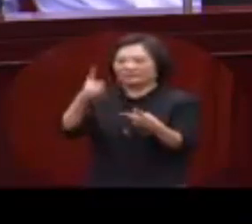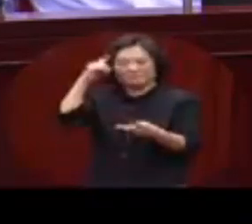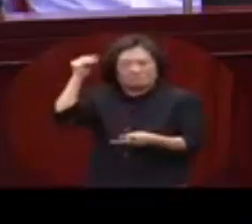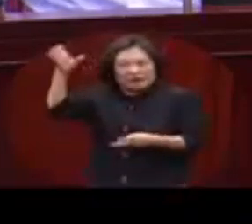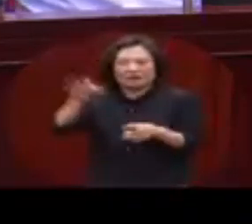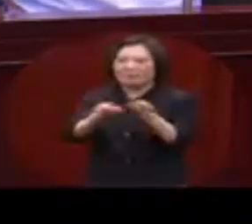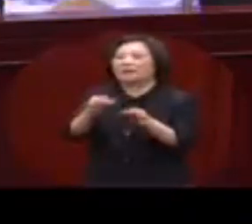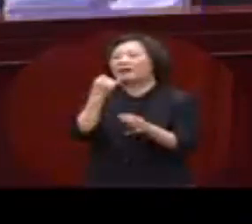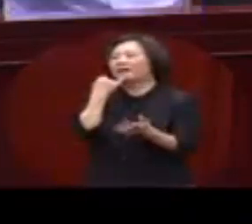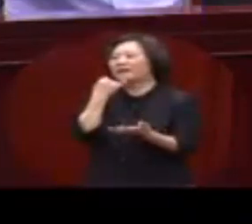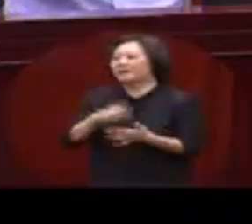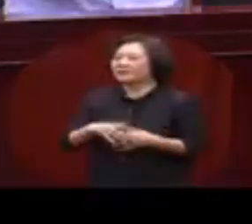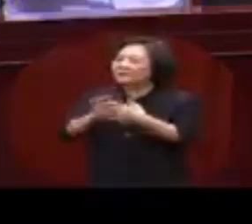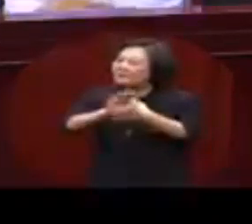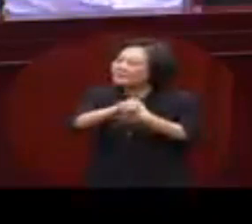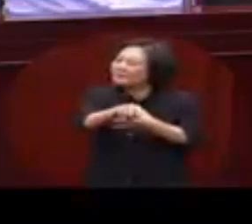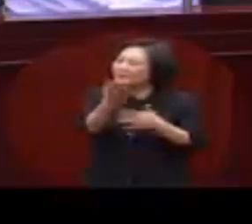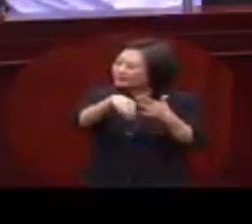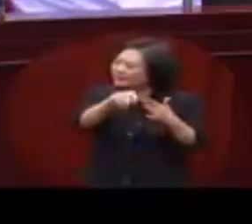各种方式，会用这个来试试看。